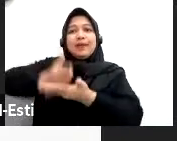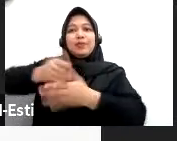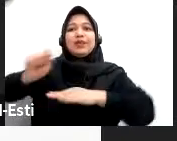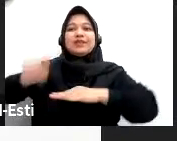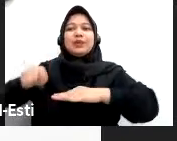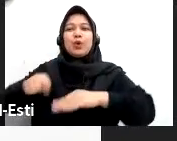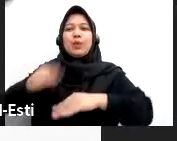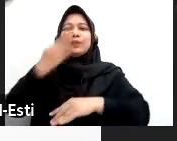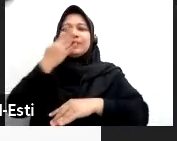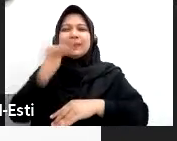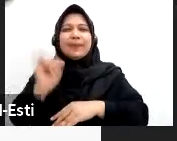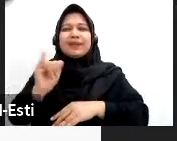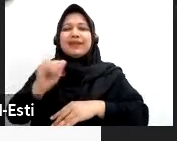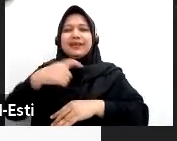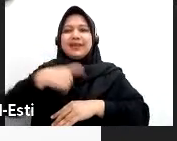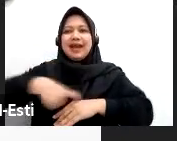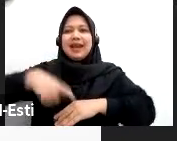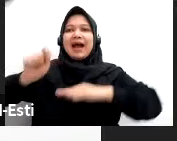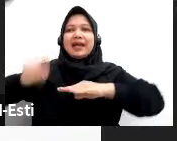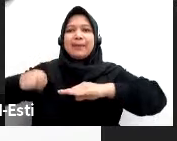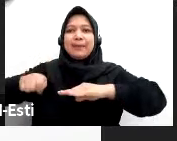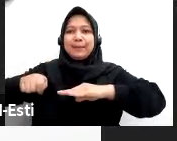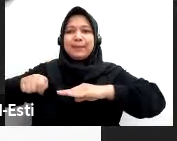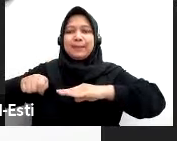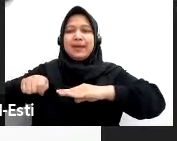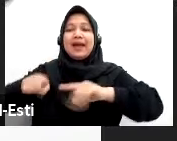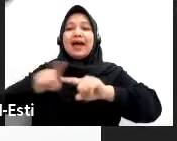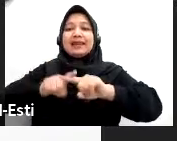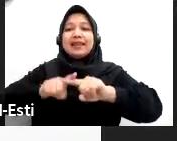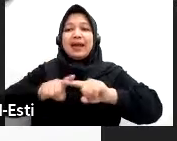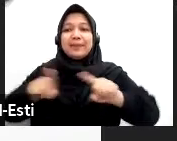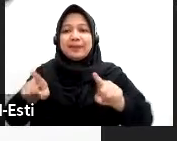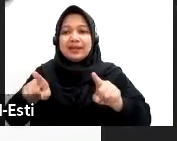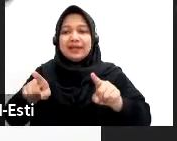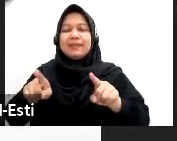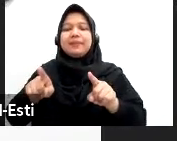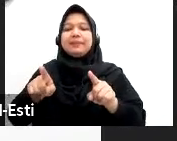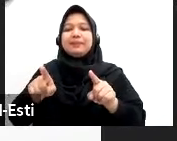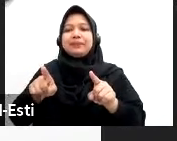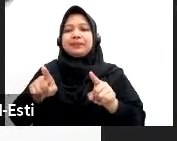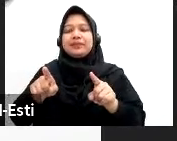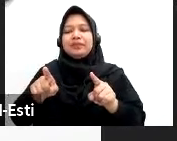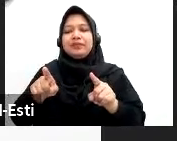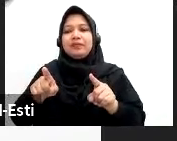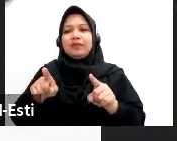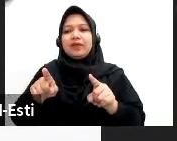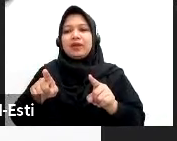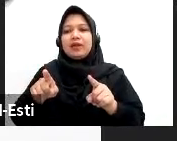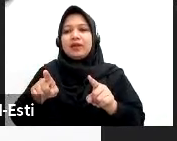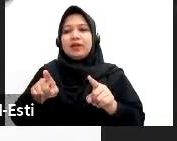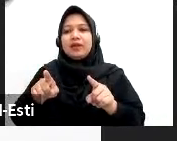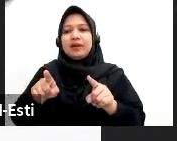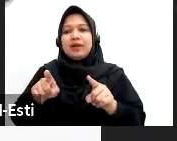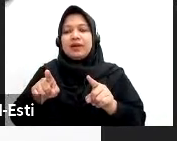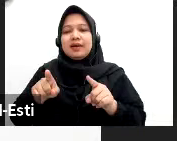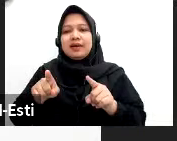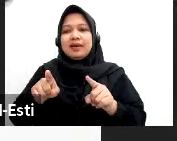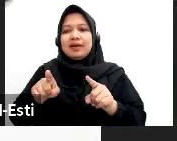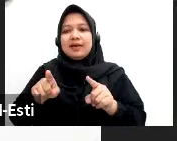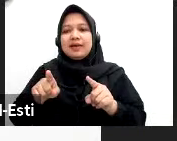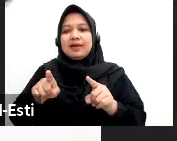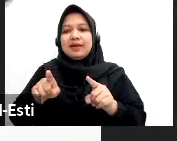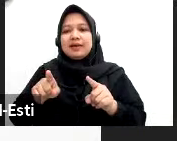Hakim nah namun disini tidak dapat dipungkiri bahwa unsur hati nurani